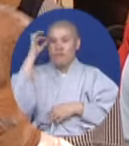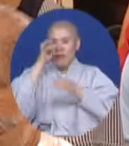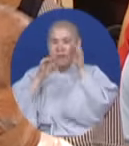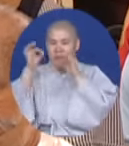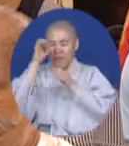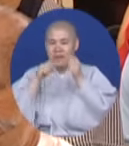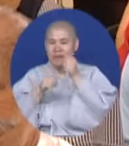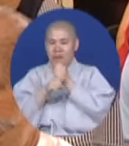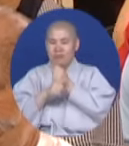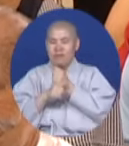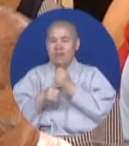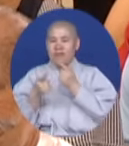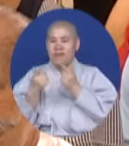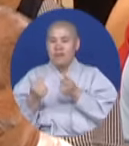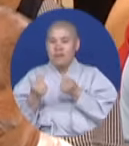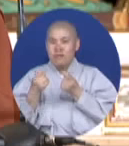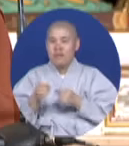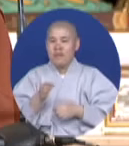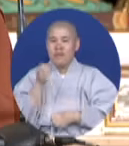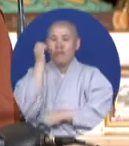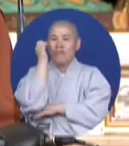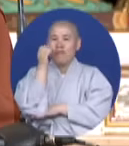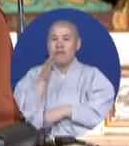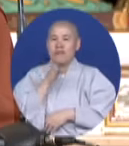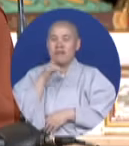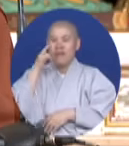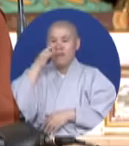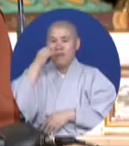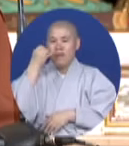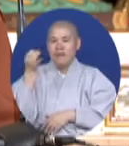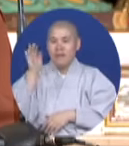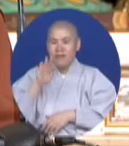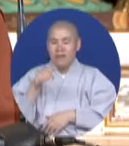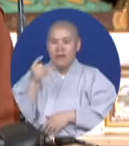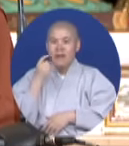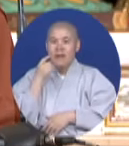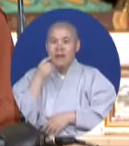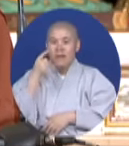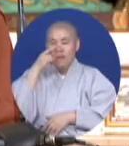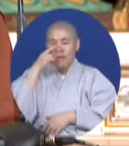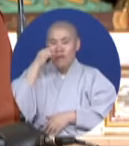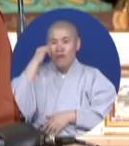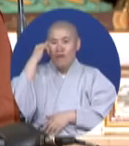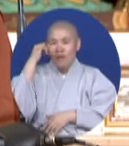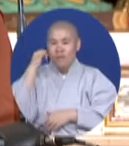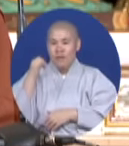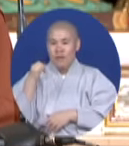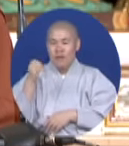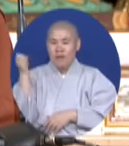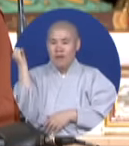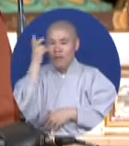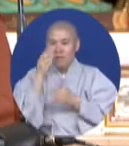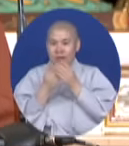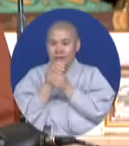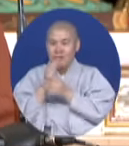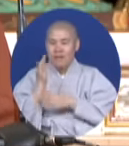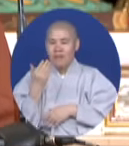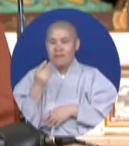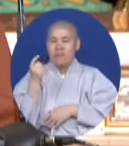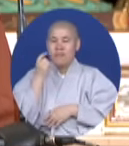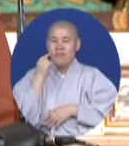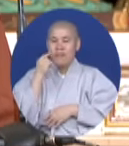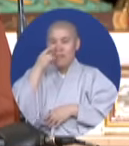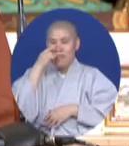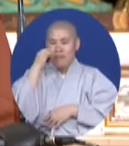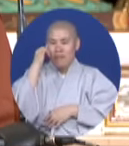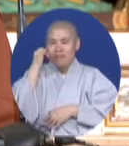본래 진짜 엄마였는데 가짜 엄마가 그냥 불연중에 생겨버렸어요. 그래서 그 가짜 엄마에서 다시